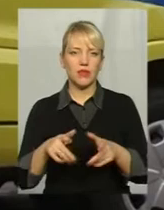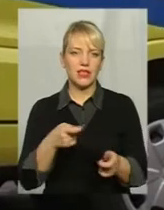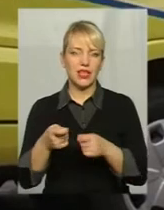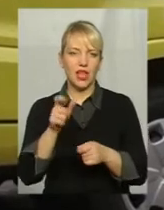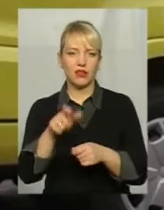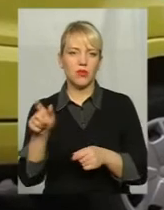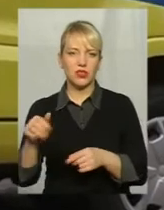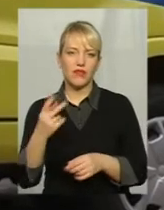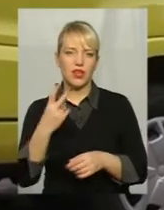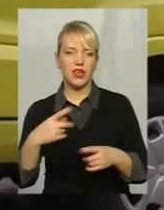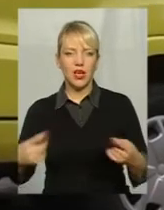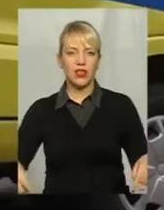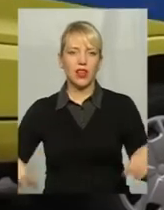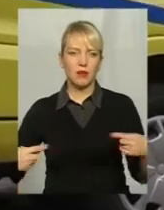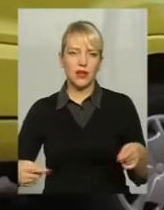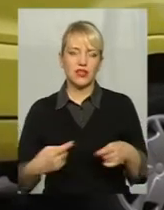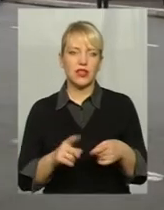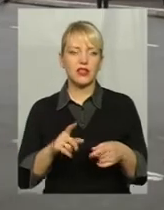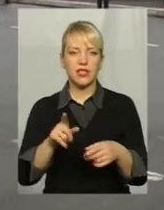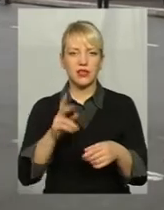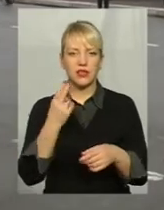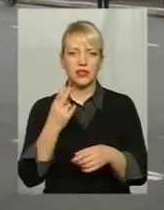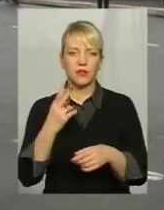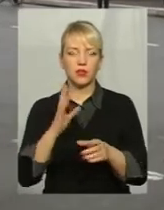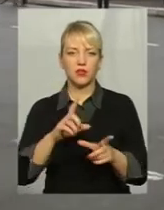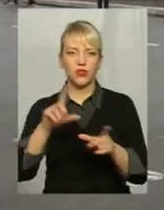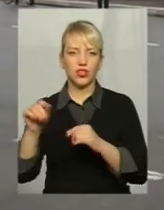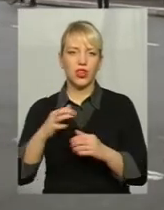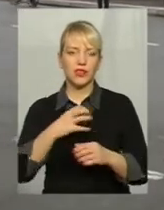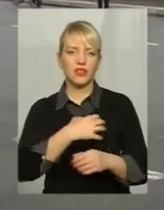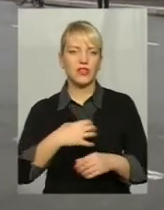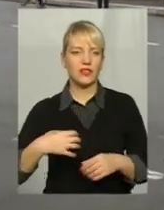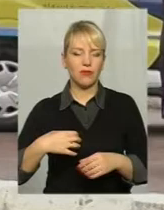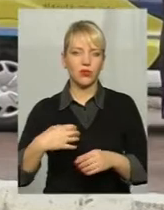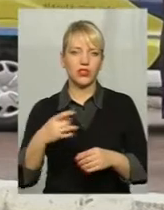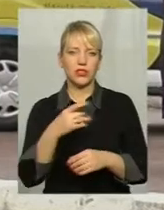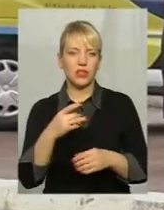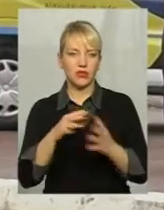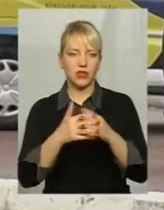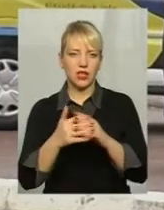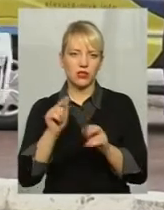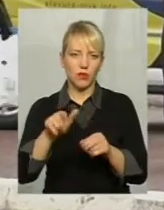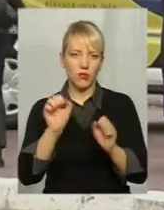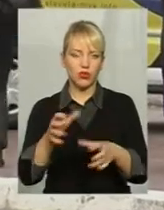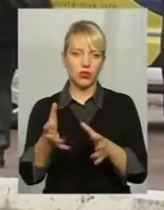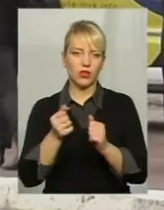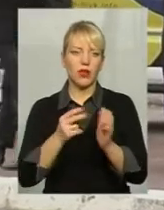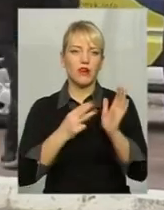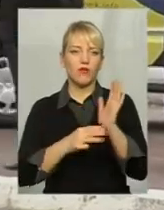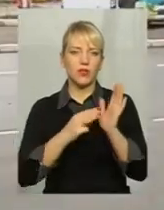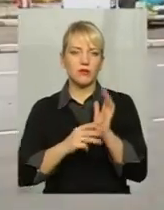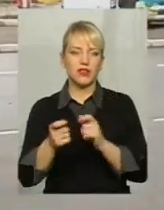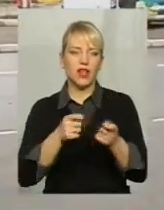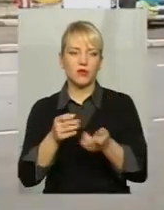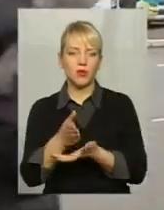Передбачається, що ЦНАП на колесах виїжджатиме у села Славуцької громади Тамтешні жителі зможуть отримати тут 80 адмінпослуг